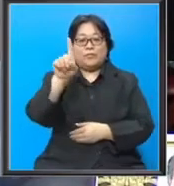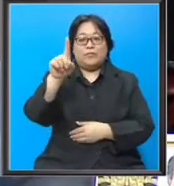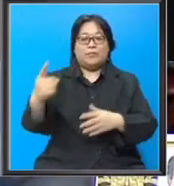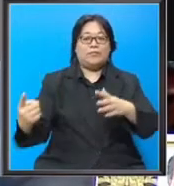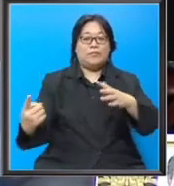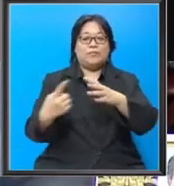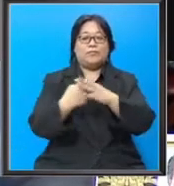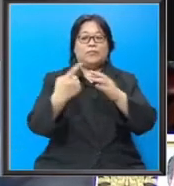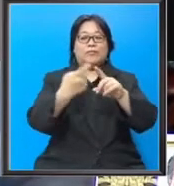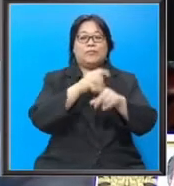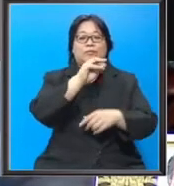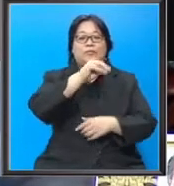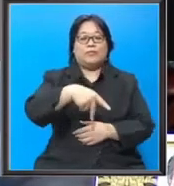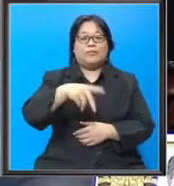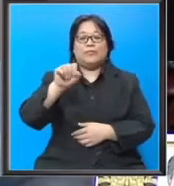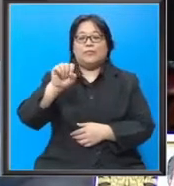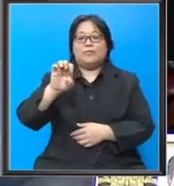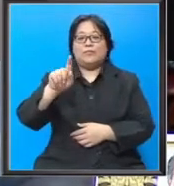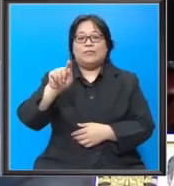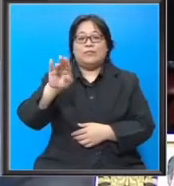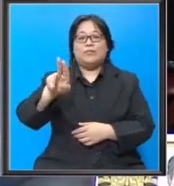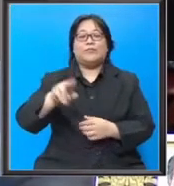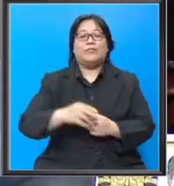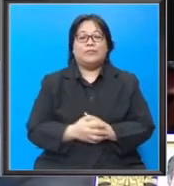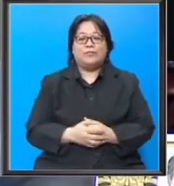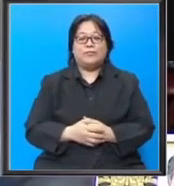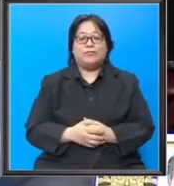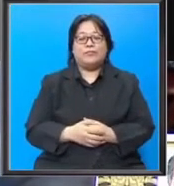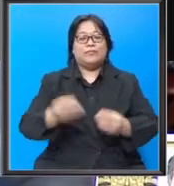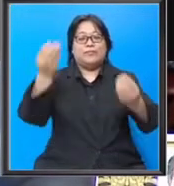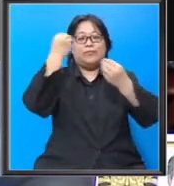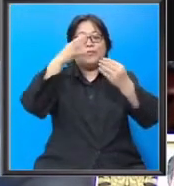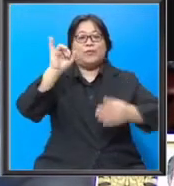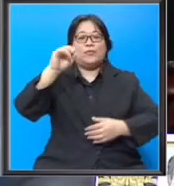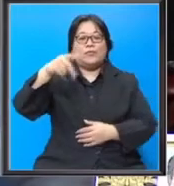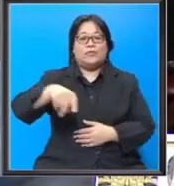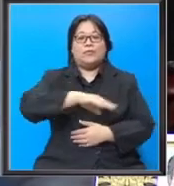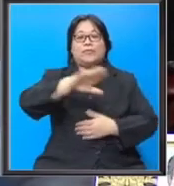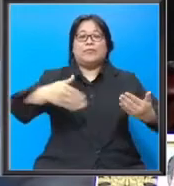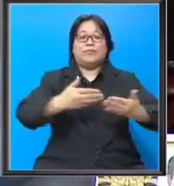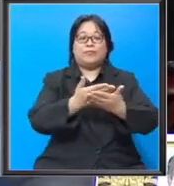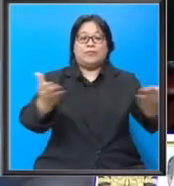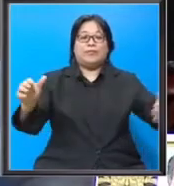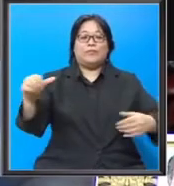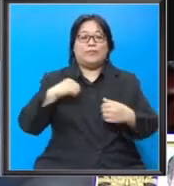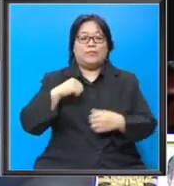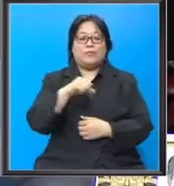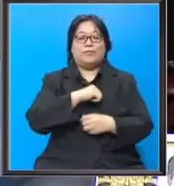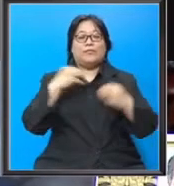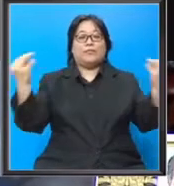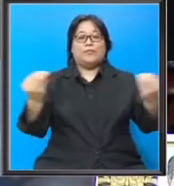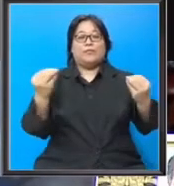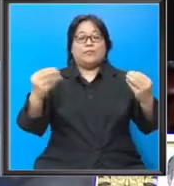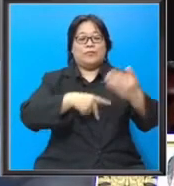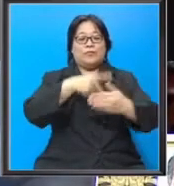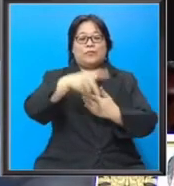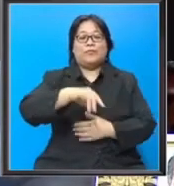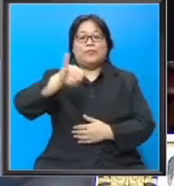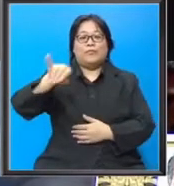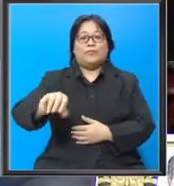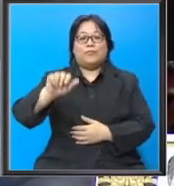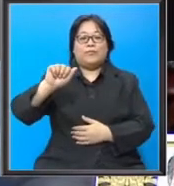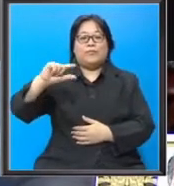dibangkitkan oleh khalifah Lemos cium untuk melawan yang yang dipertua dan seluruh lima kali majelis progreen Jana